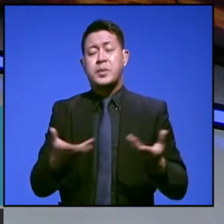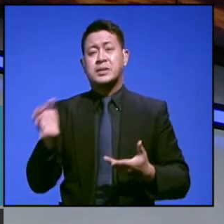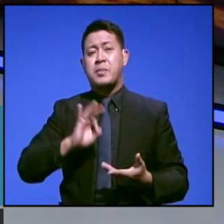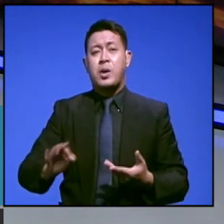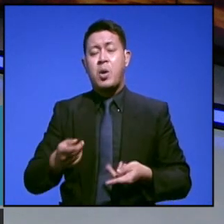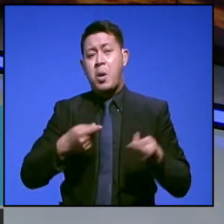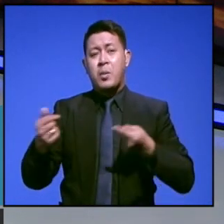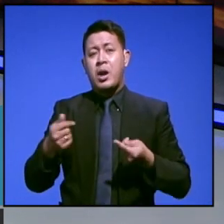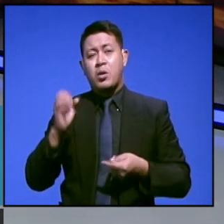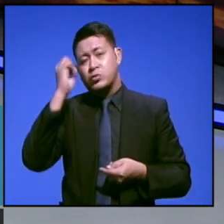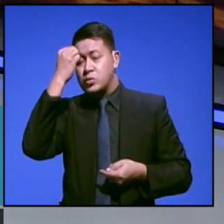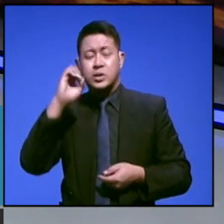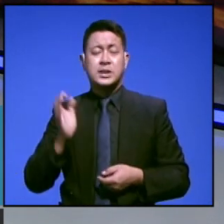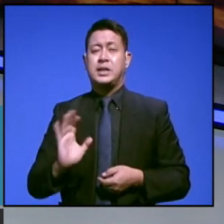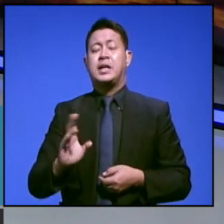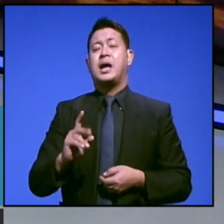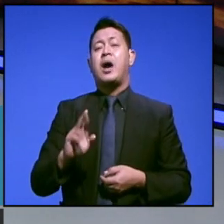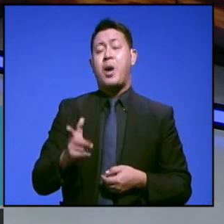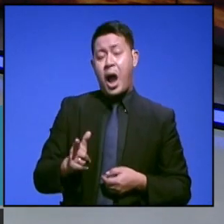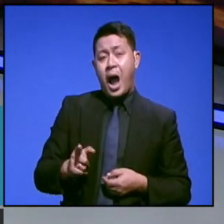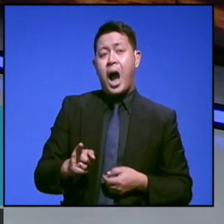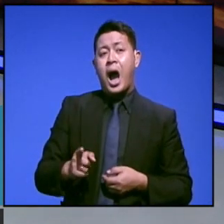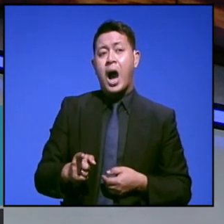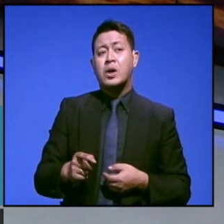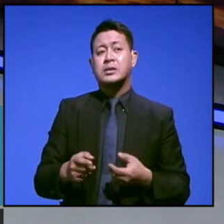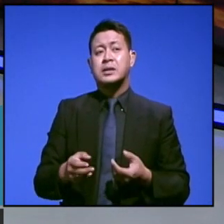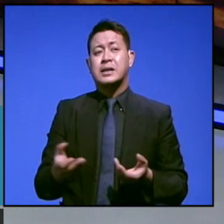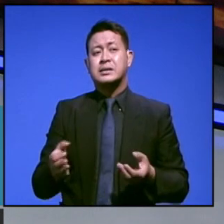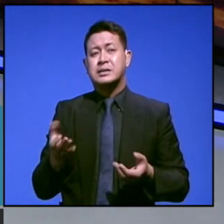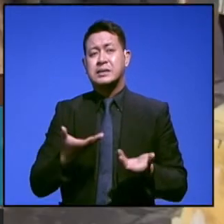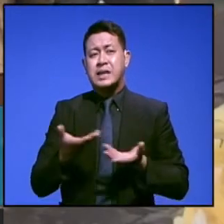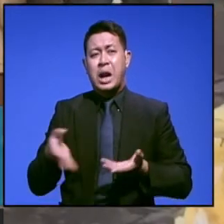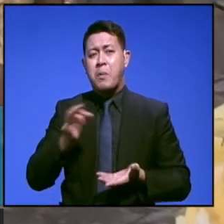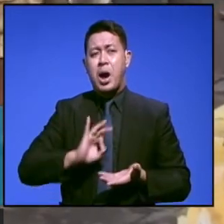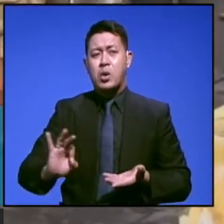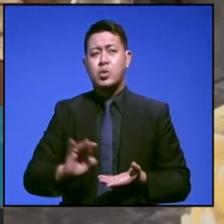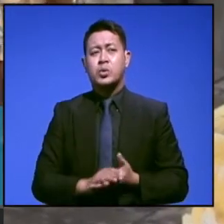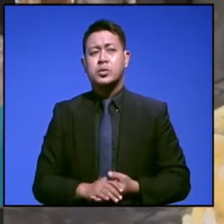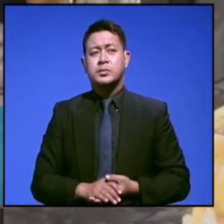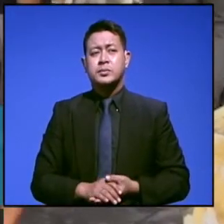tidak kesulitan melakukan aktivitasnya meski harus dengan pola baru ini.